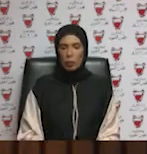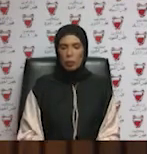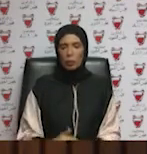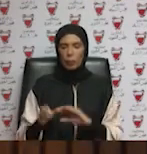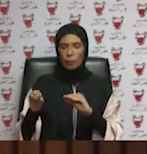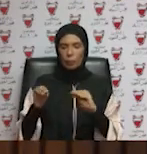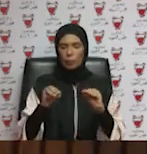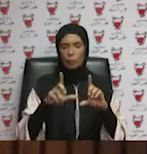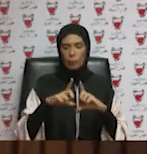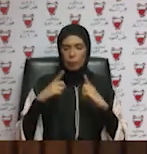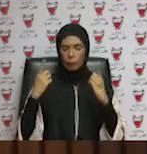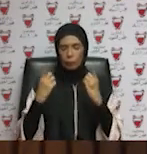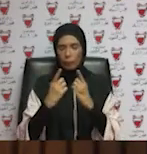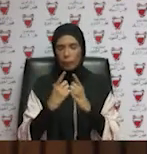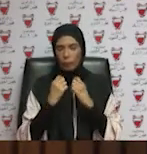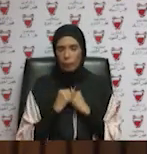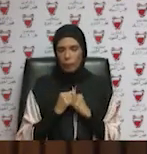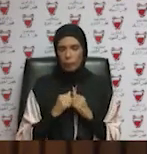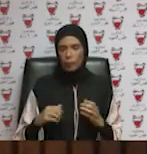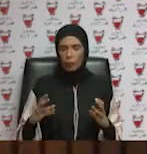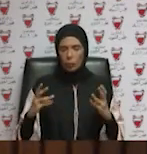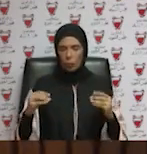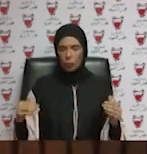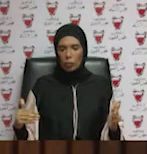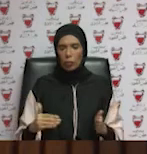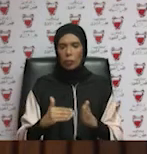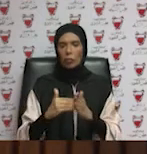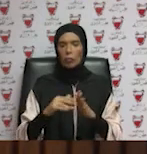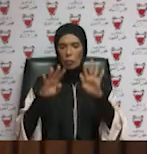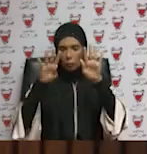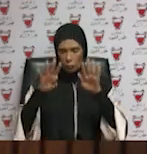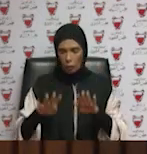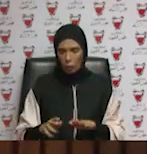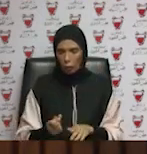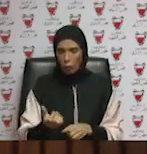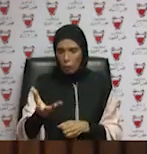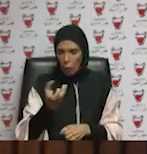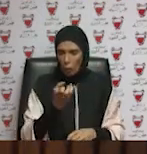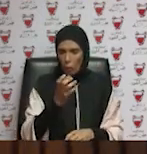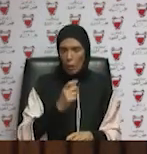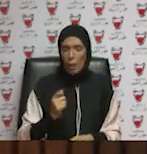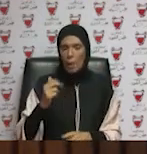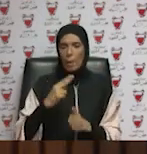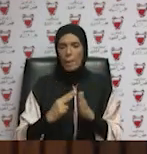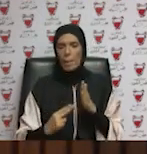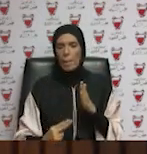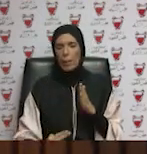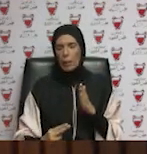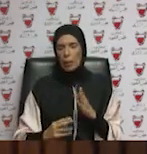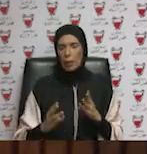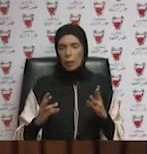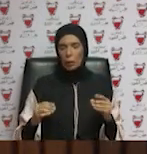اللجنة: ترى اللجنة أن الحساب الختامي لم يتضمن بيانات التدفق النقدي بحسب ما ينص عليه تعريف الحساب